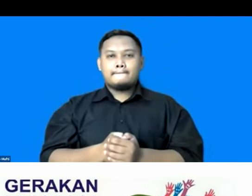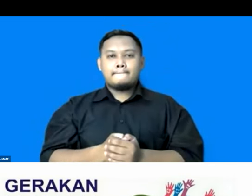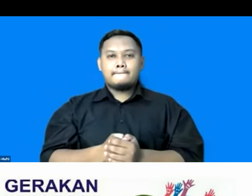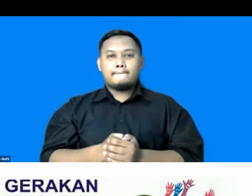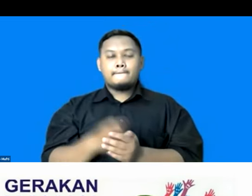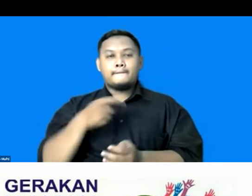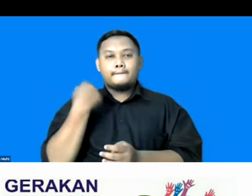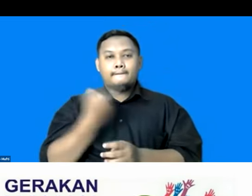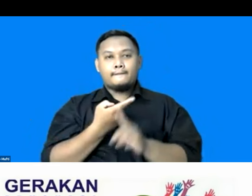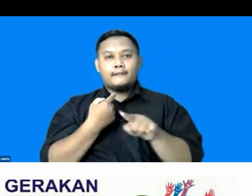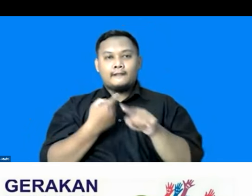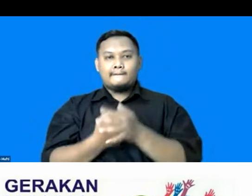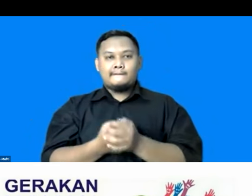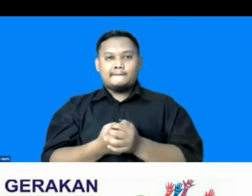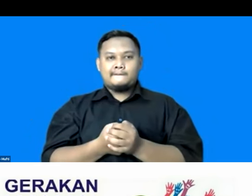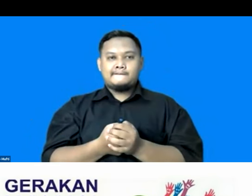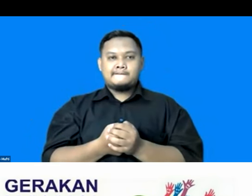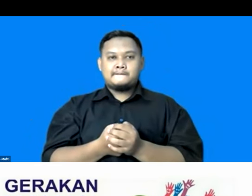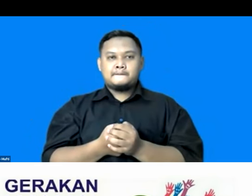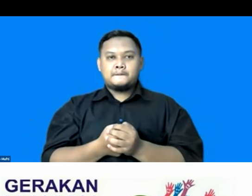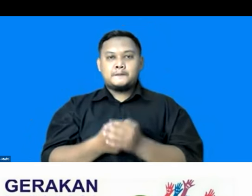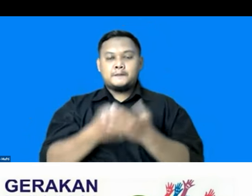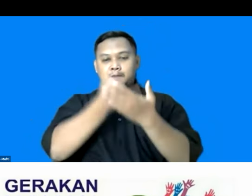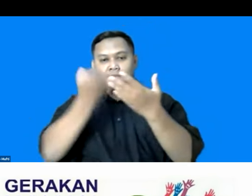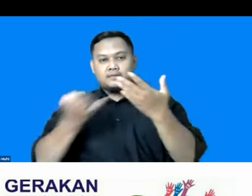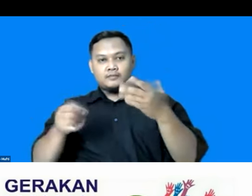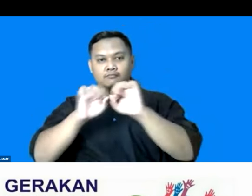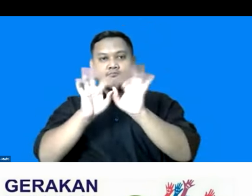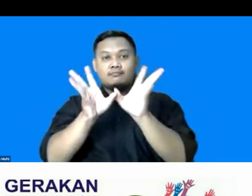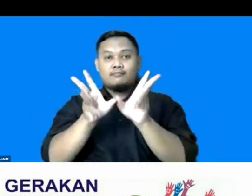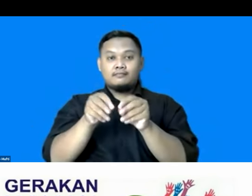kami dari Desain Inklusi